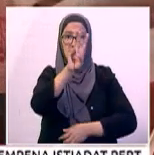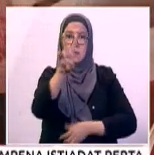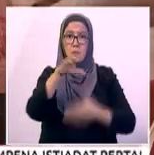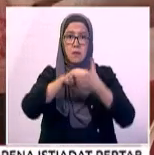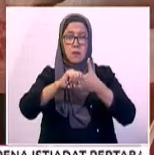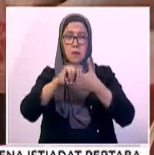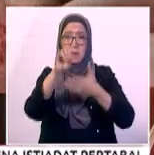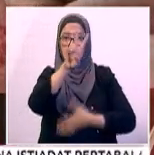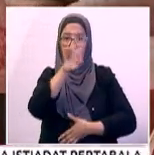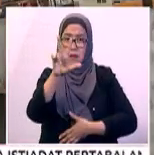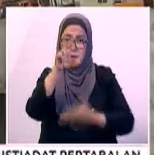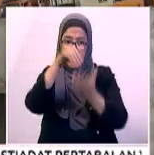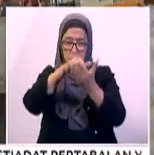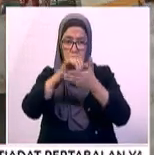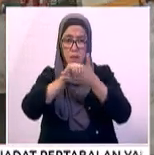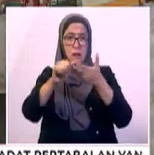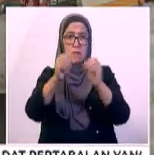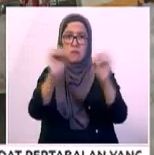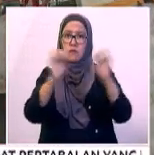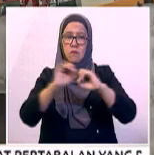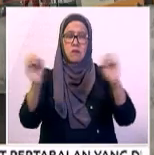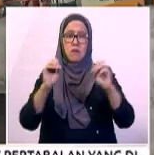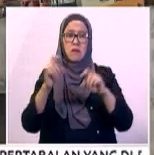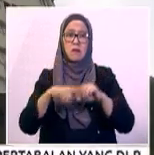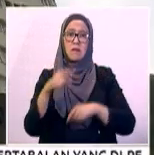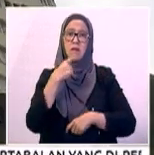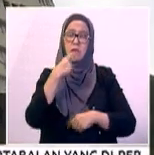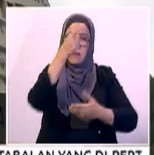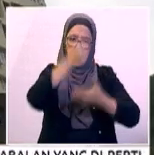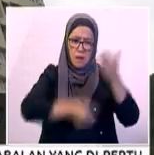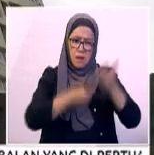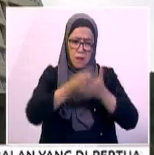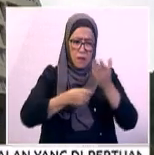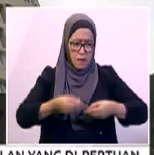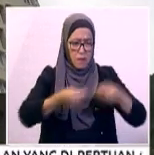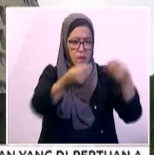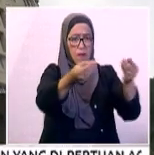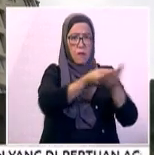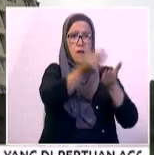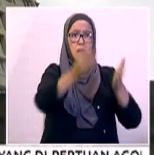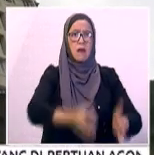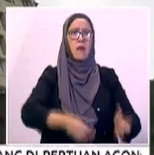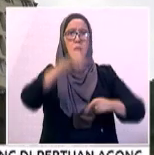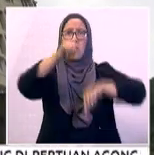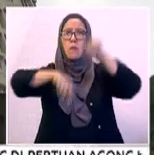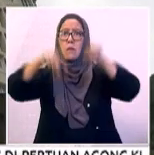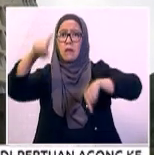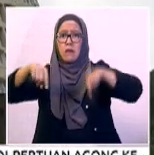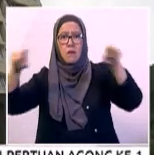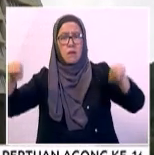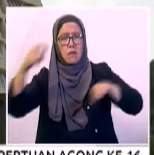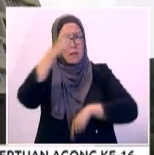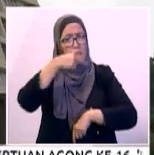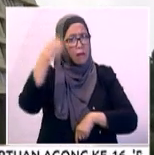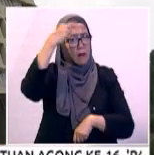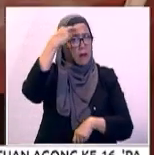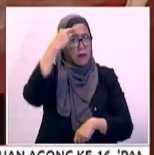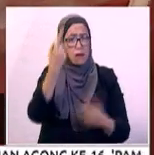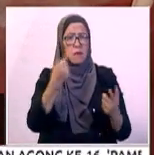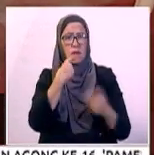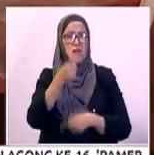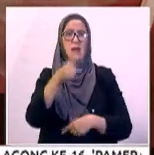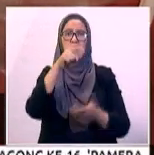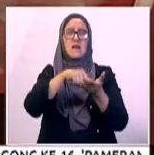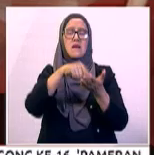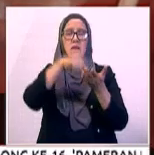Mereka turut mendakwa harga rumah yang ditawarkan kepada pembeli berbeza antara satu sama lain dengan alasan ia merupakan unit terakhir.